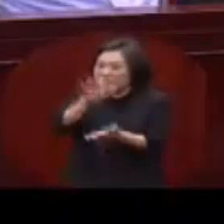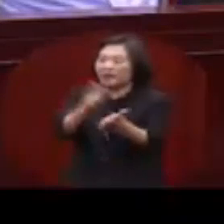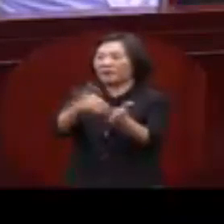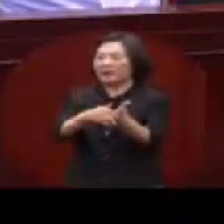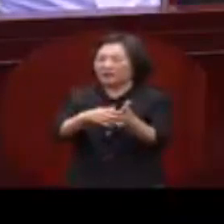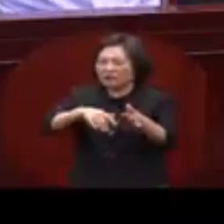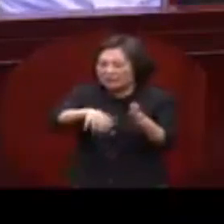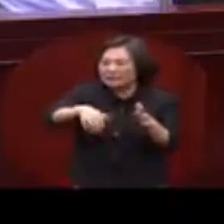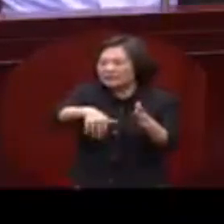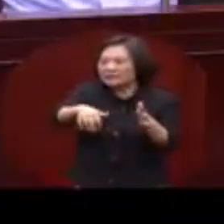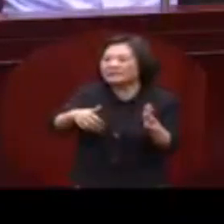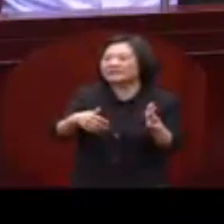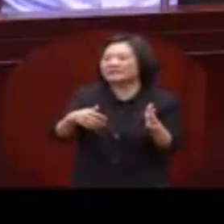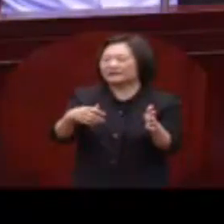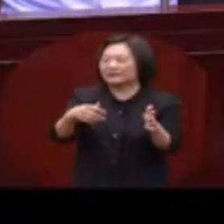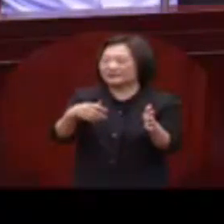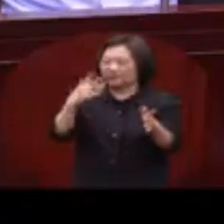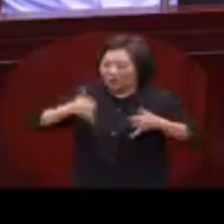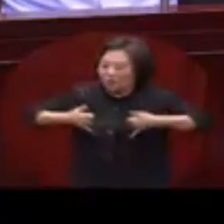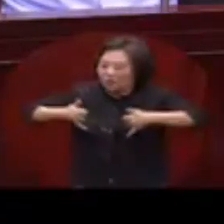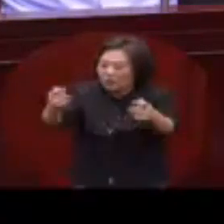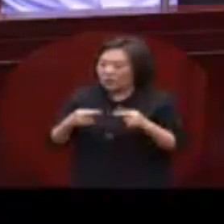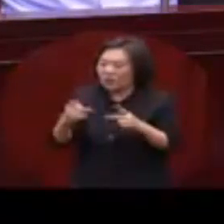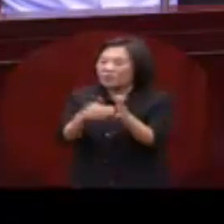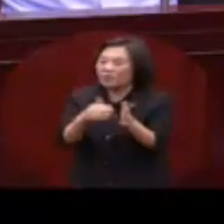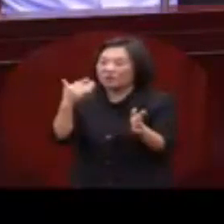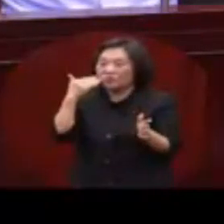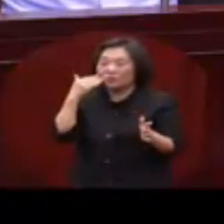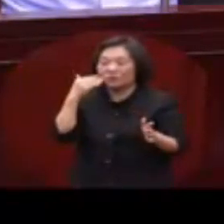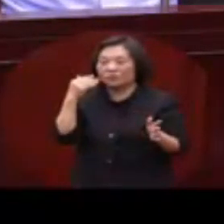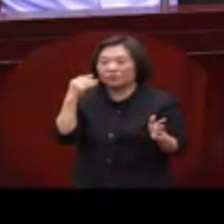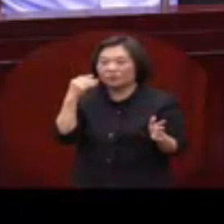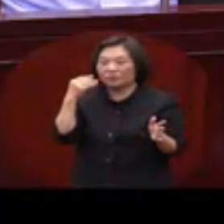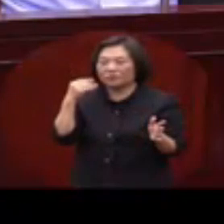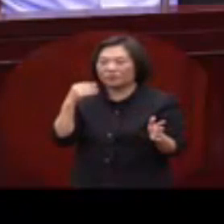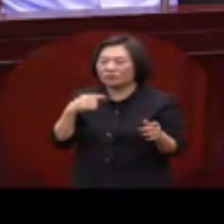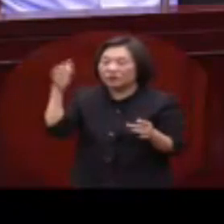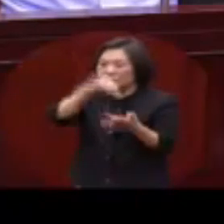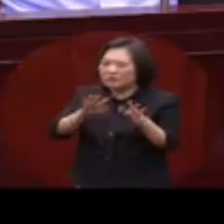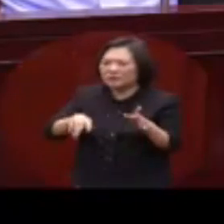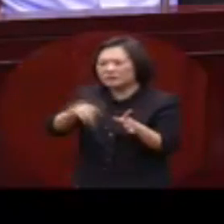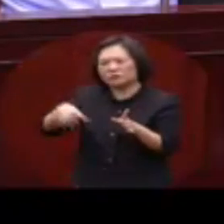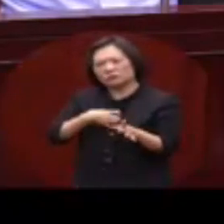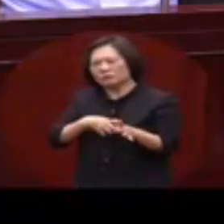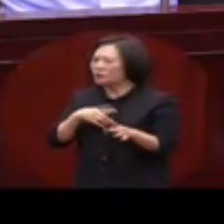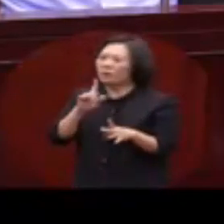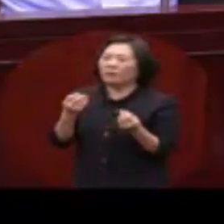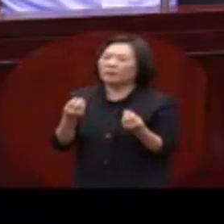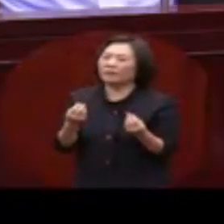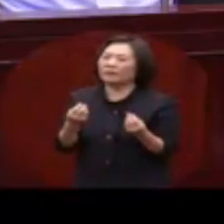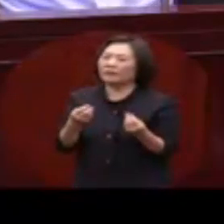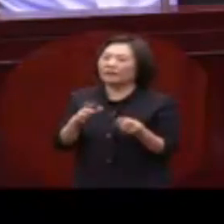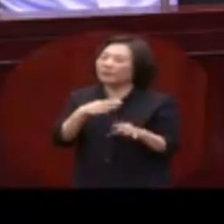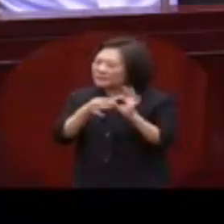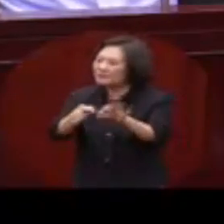所以这个有做的道路哈，我想那个有去用过，到现在为止我还听没有听到有什么抱怨，而我们会持续